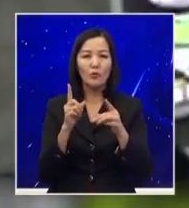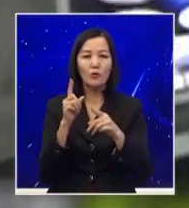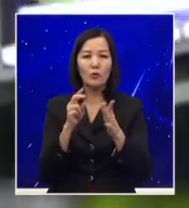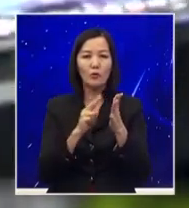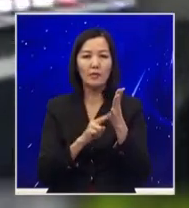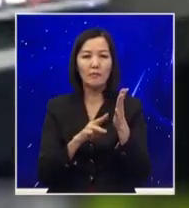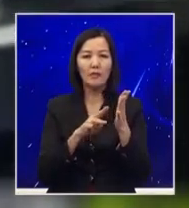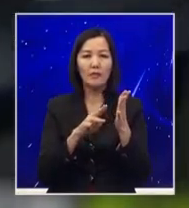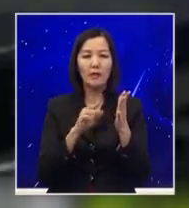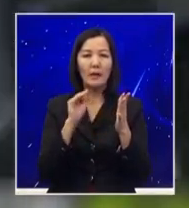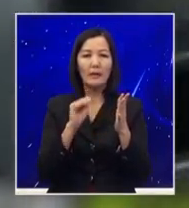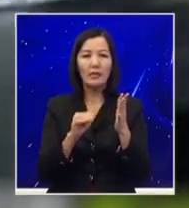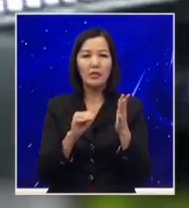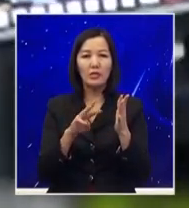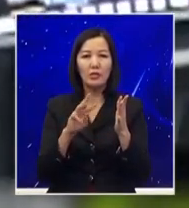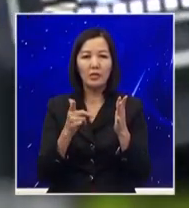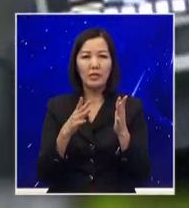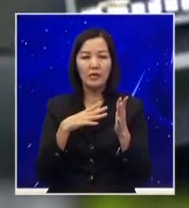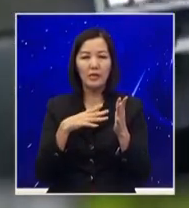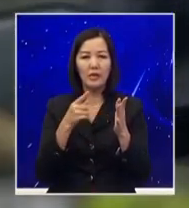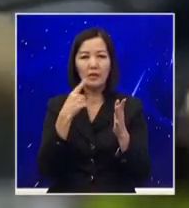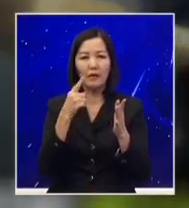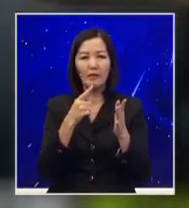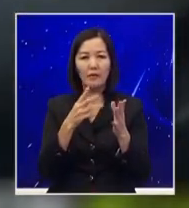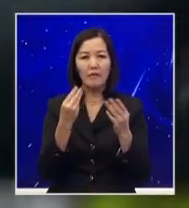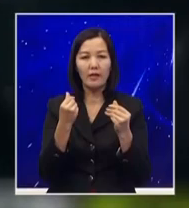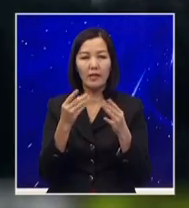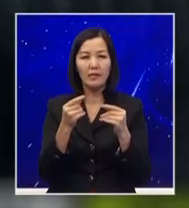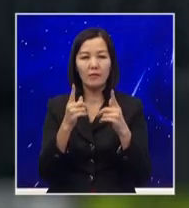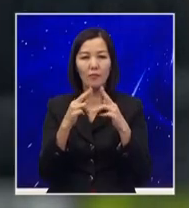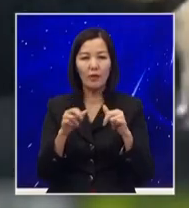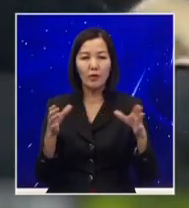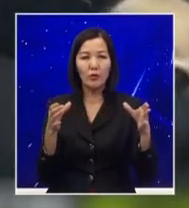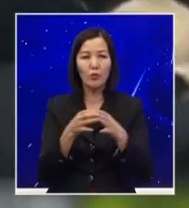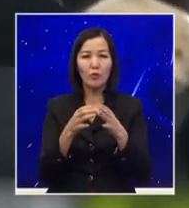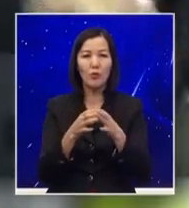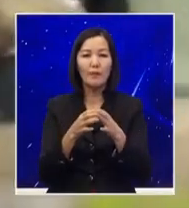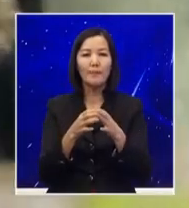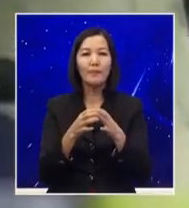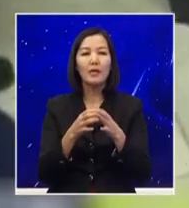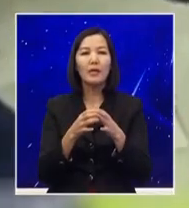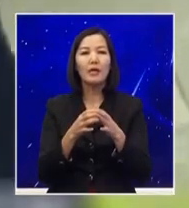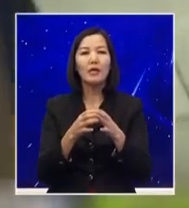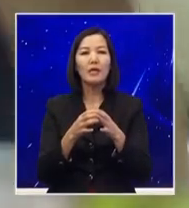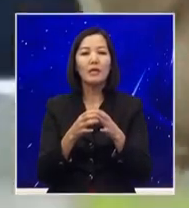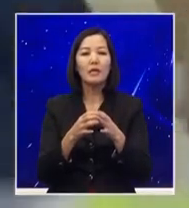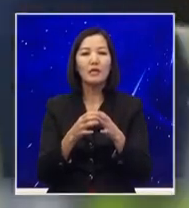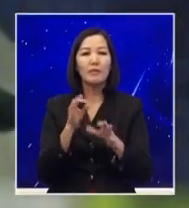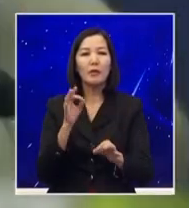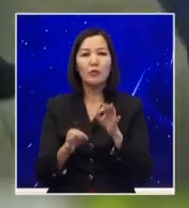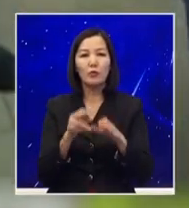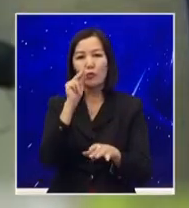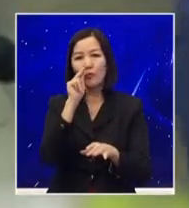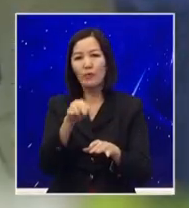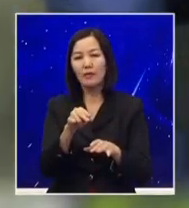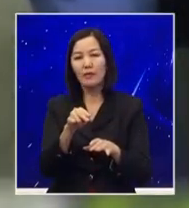более 170 тысяч тенге, отметили в пресс-службе комитета по финансовому мониторингу. Посудимые признаны